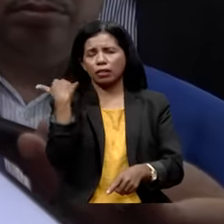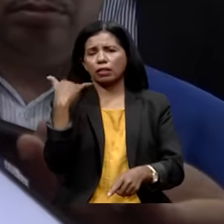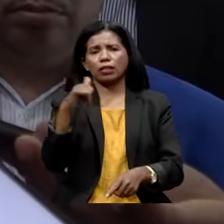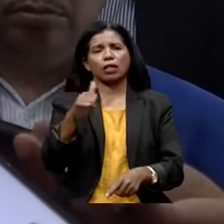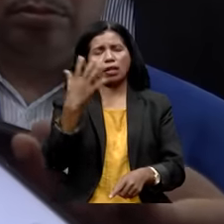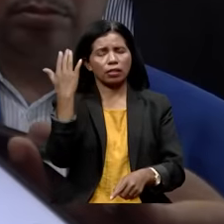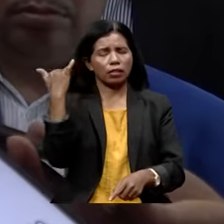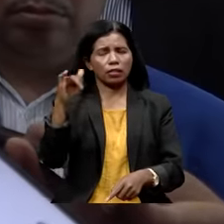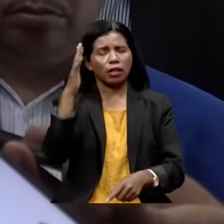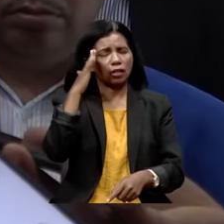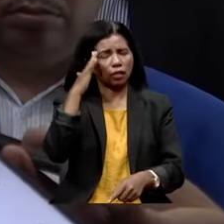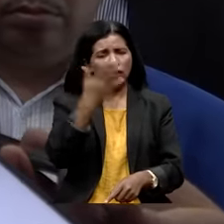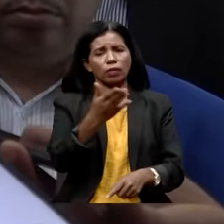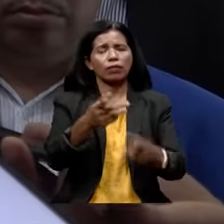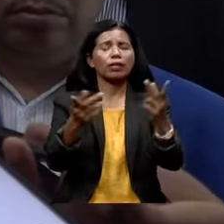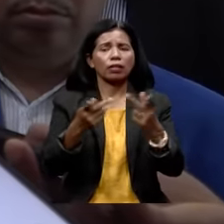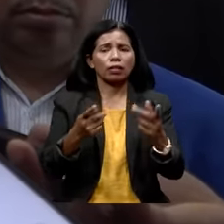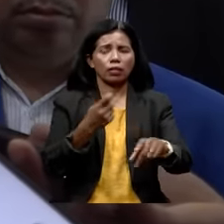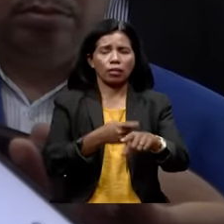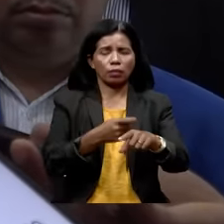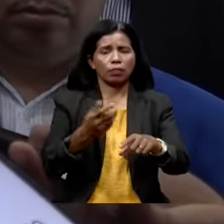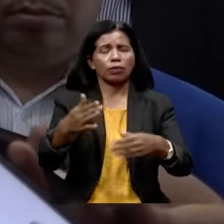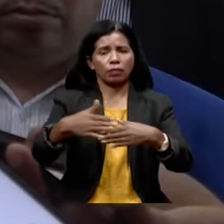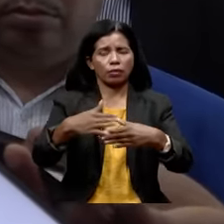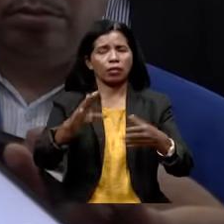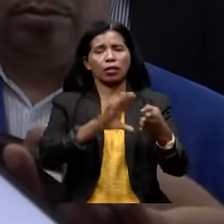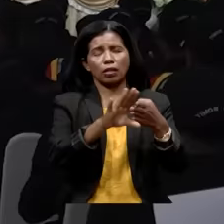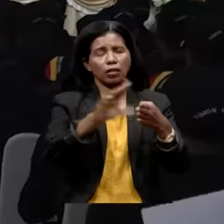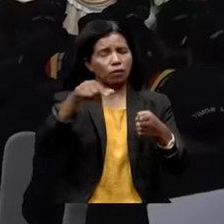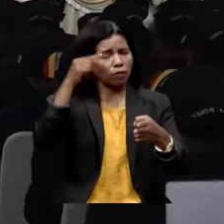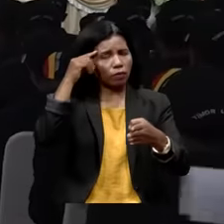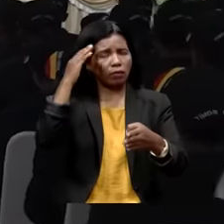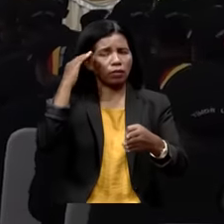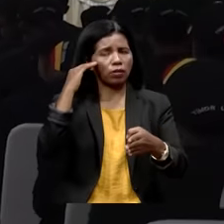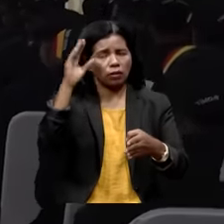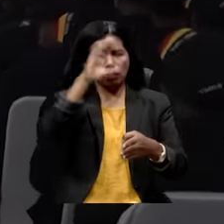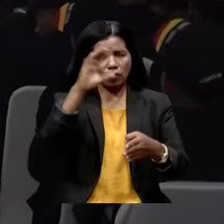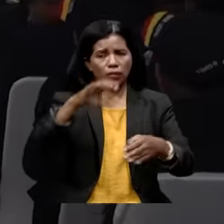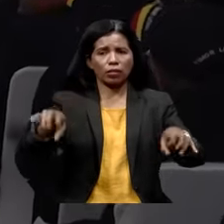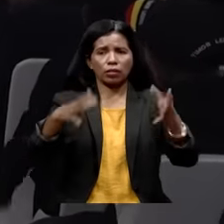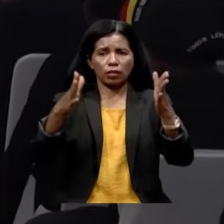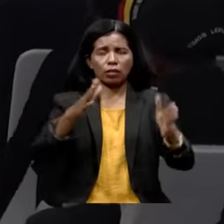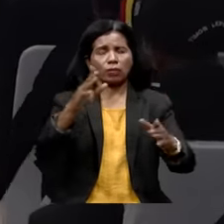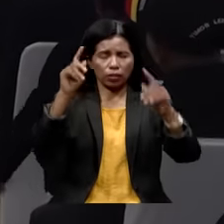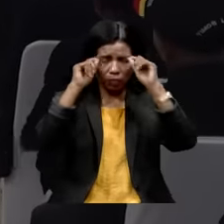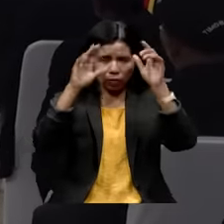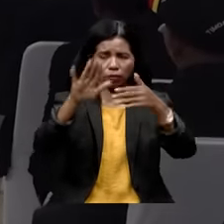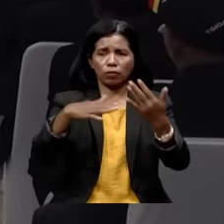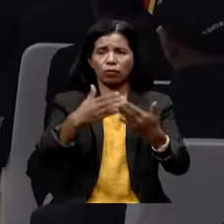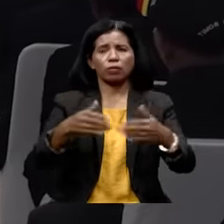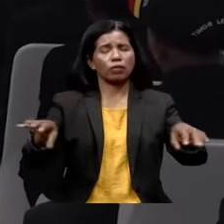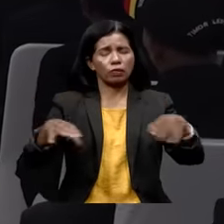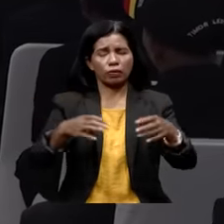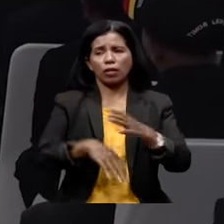sira tene. Guvernante ne afirma ia tempo badak sai haruka karta ba guvernu Korea Sul atau buka tuir trabalhador Timor Oang sira nebe halai sai husi